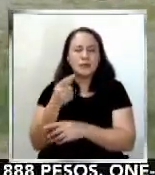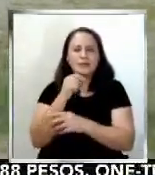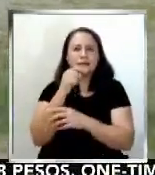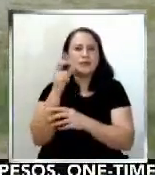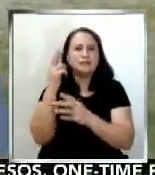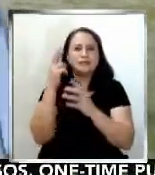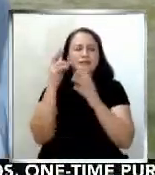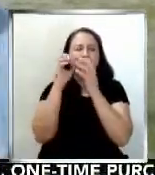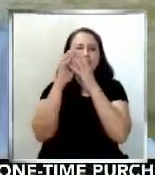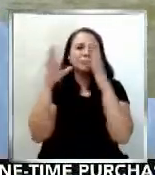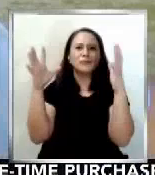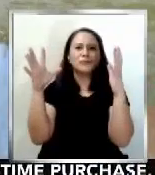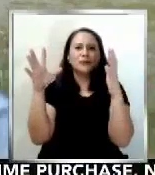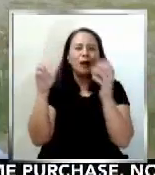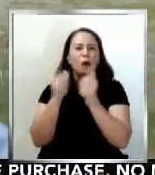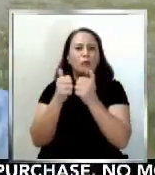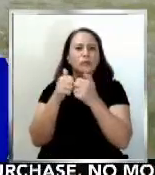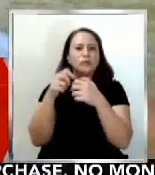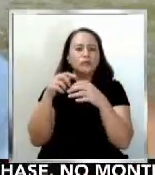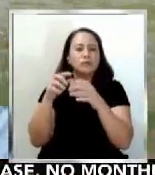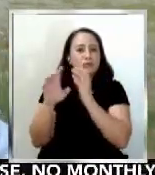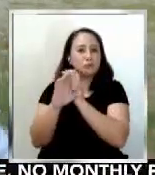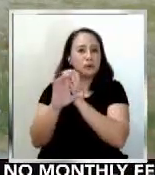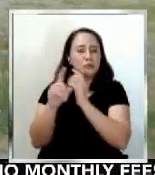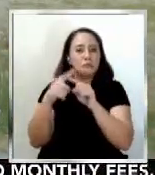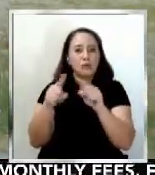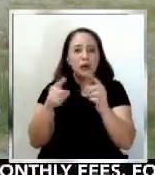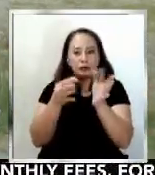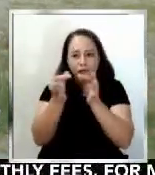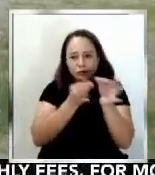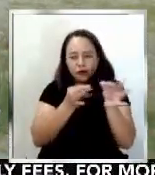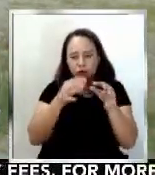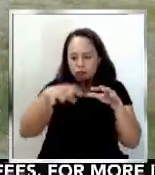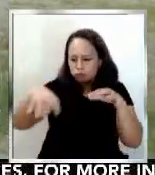eh. Pero nung nilatag niya na yung mga aluminum doon sa bahay,